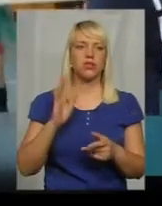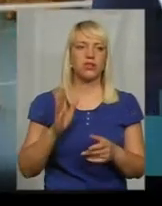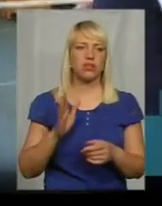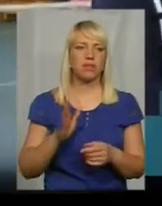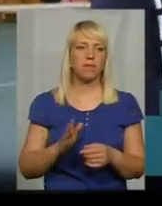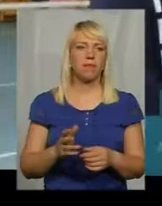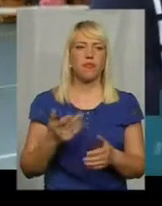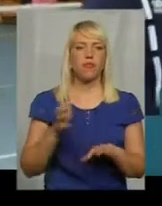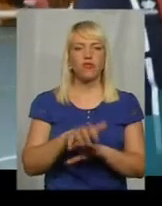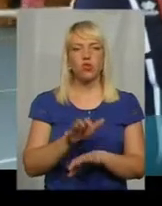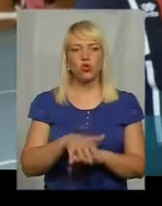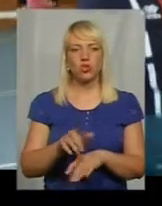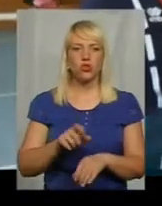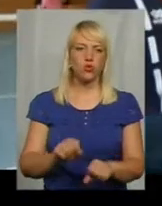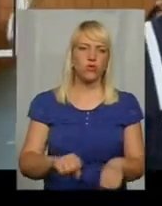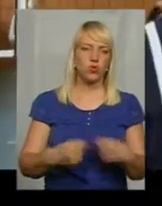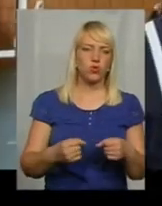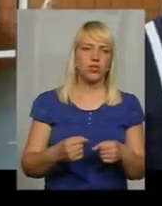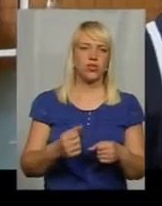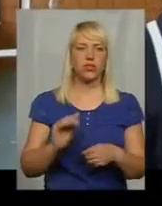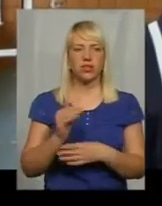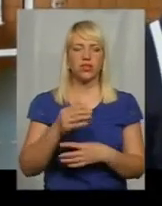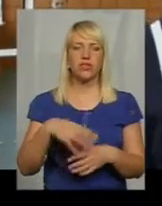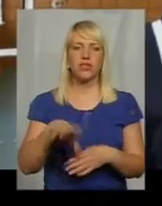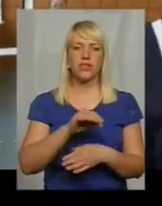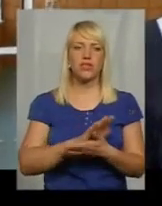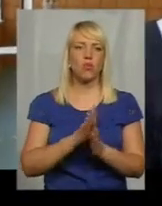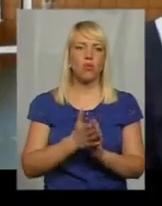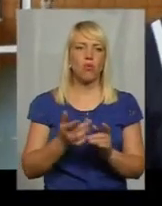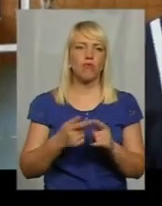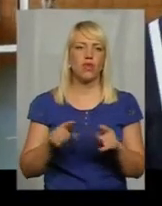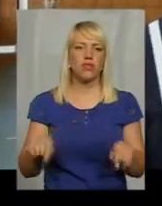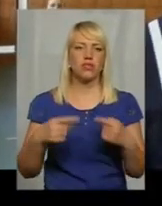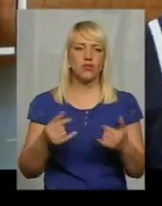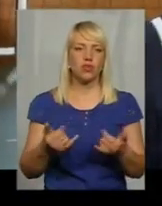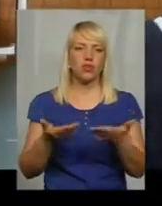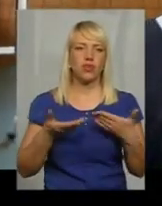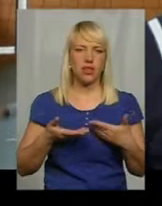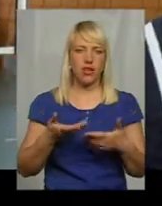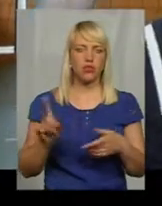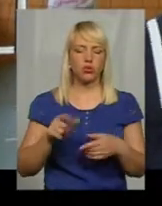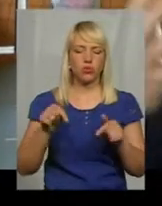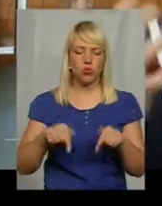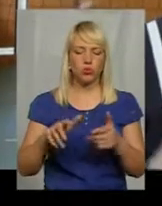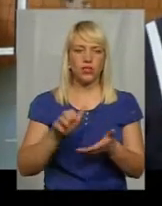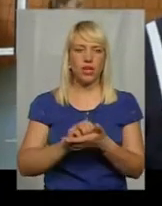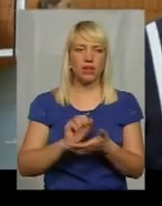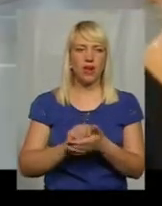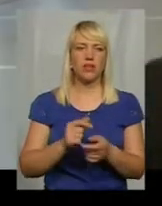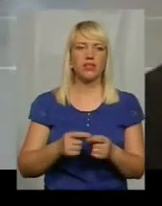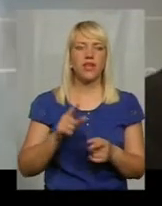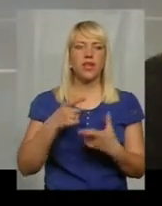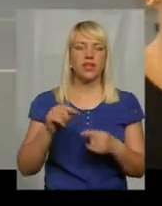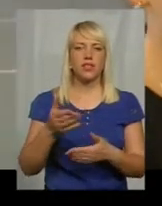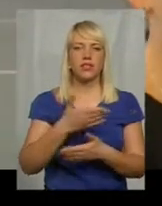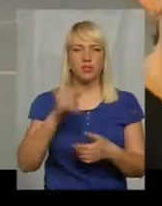взуття, в діти, там дитину. Ну, всі умови для того, нам створили, що ми дійсно і тут займалися, і десь нас побачили.